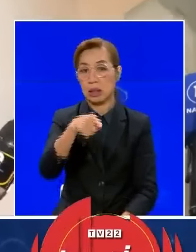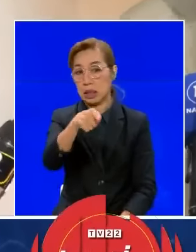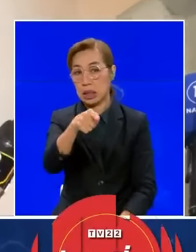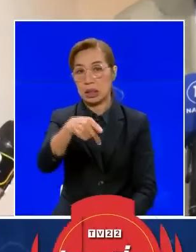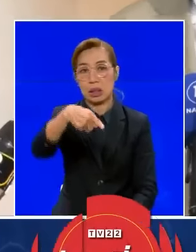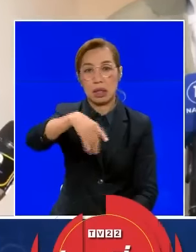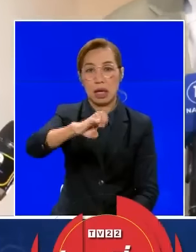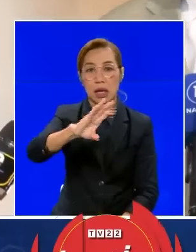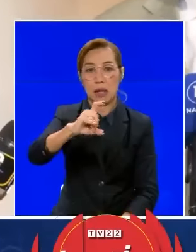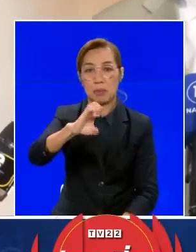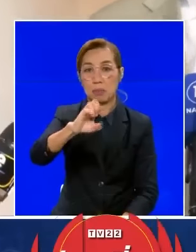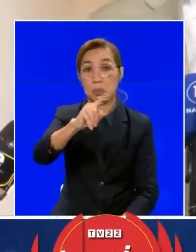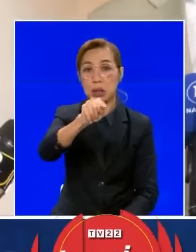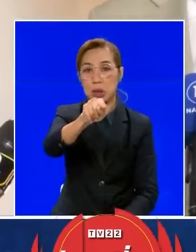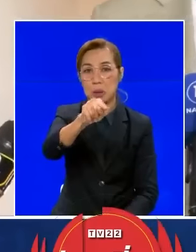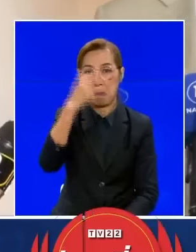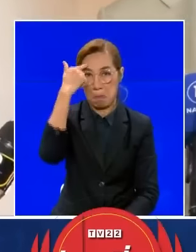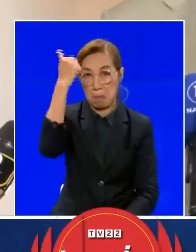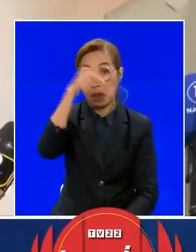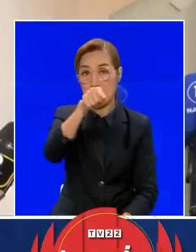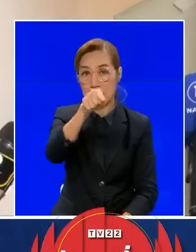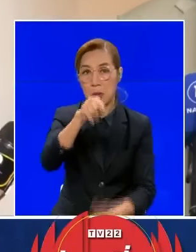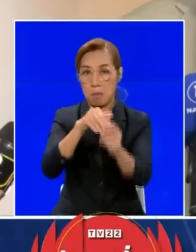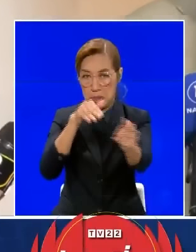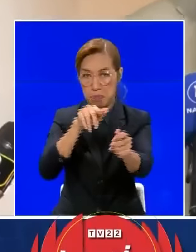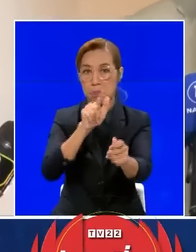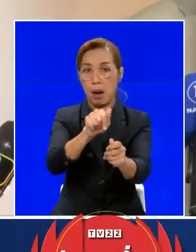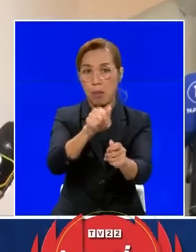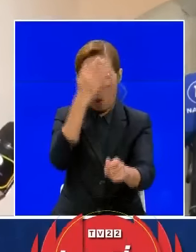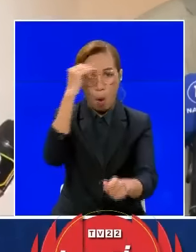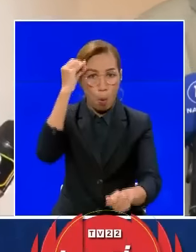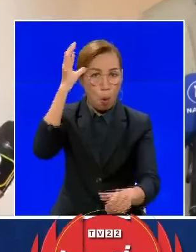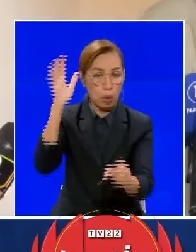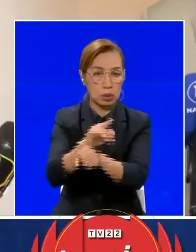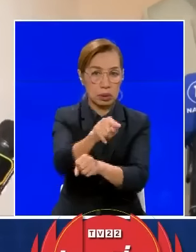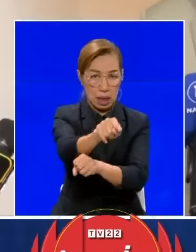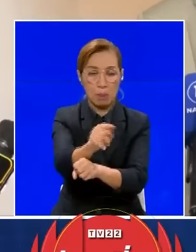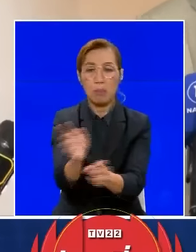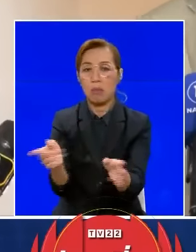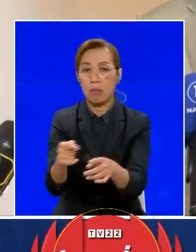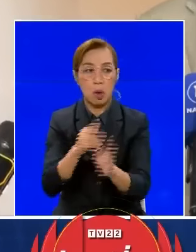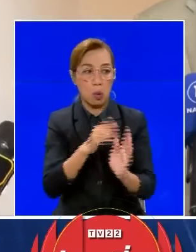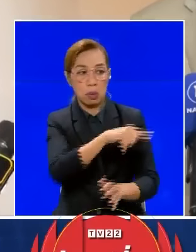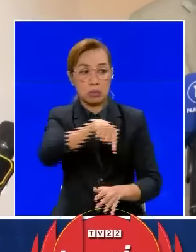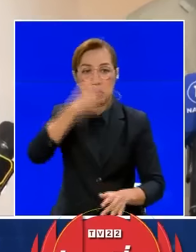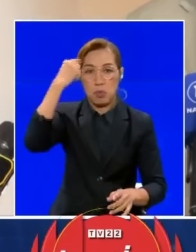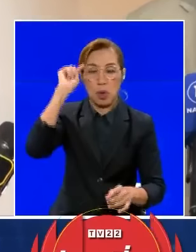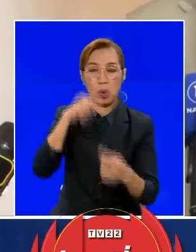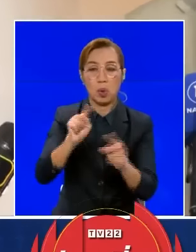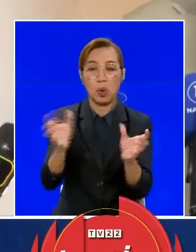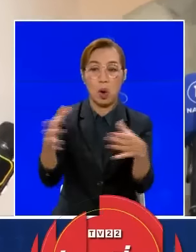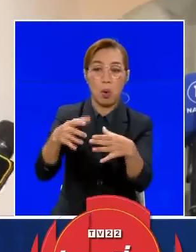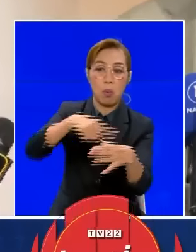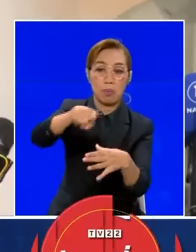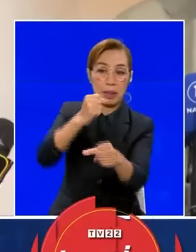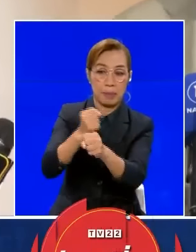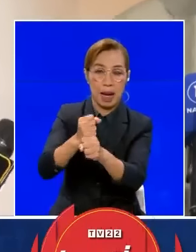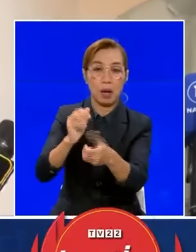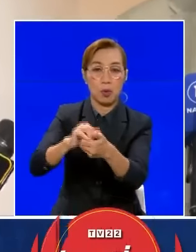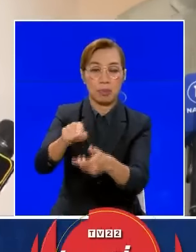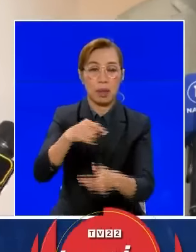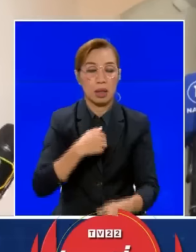หัวขบวนเพราะเขารู้เรื่องคนอื่นไม่รู้เรื่องแล้วก็มีคณะทำงานทำไปผมก็บอกโอเคถ้ามีอะไรก็เอาไม้